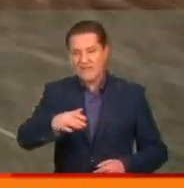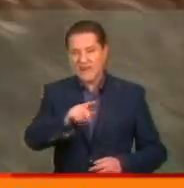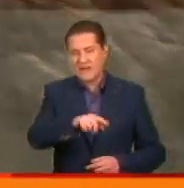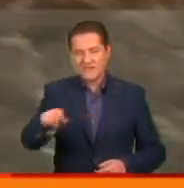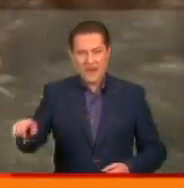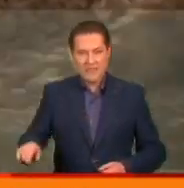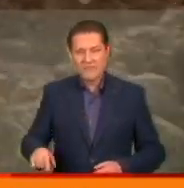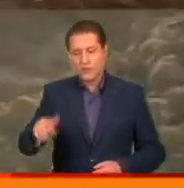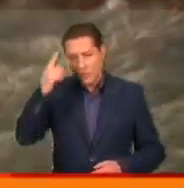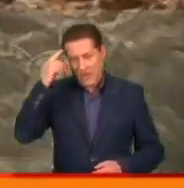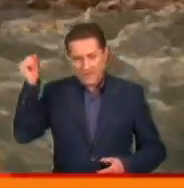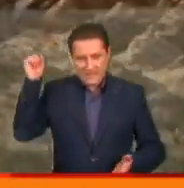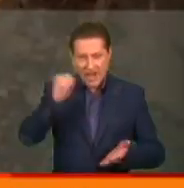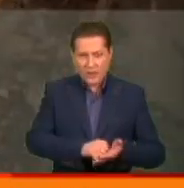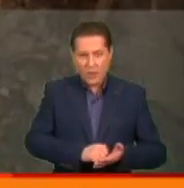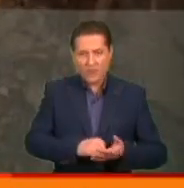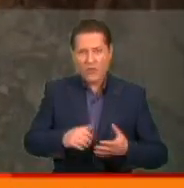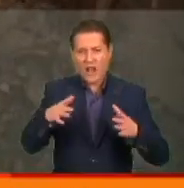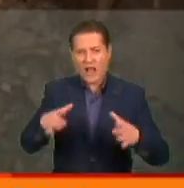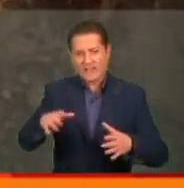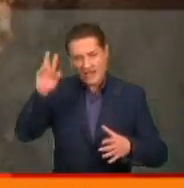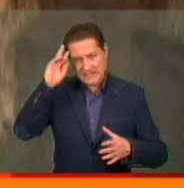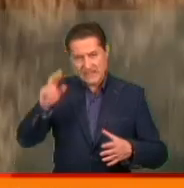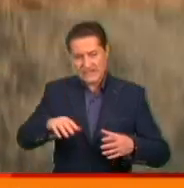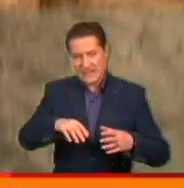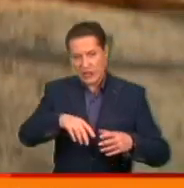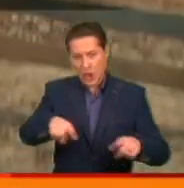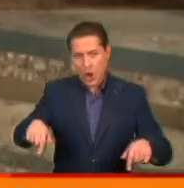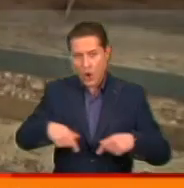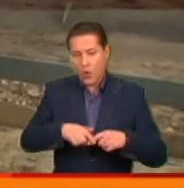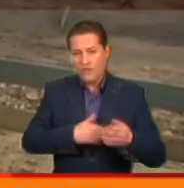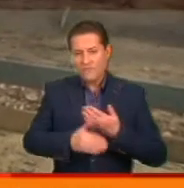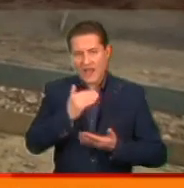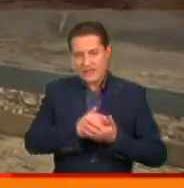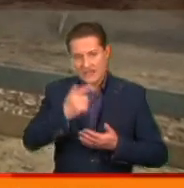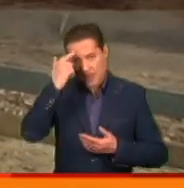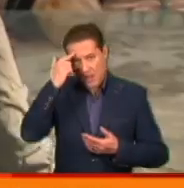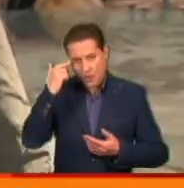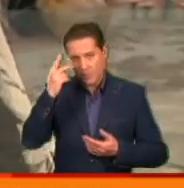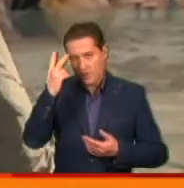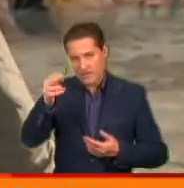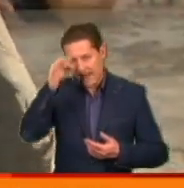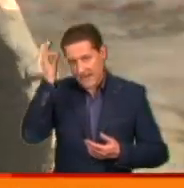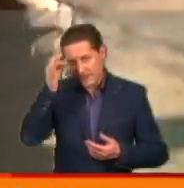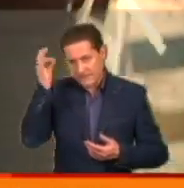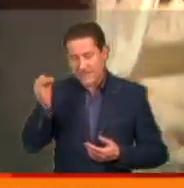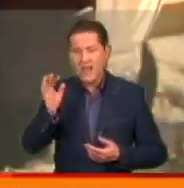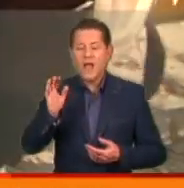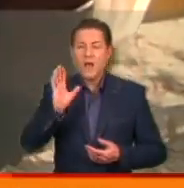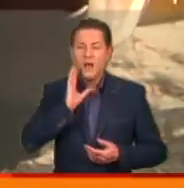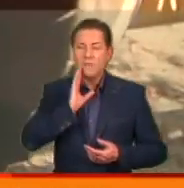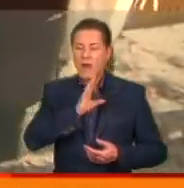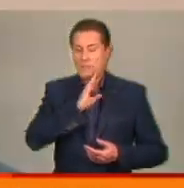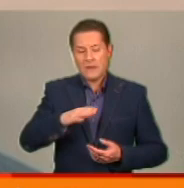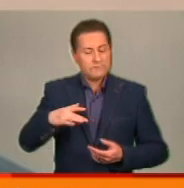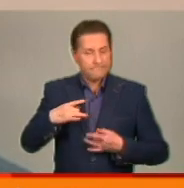і вдарився головою об каналізаційний люк. У наслідок тепер на лобику два шви. Через це терпець Анні увірвався, і